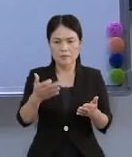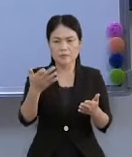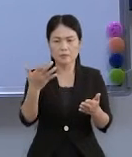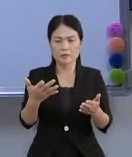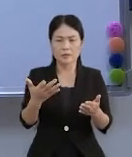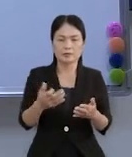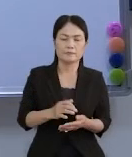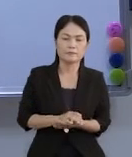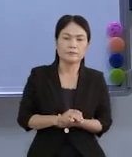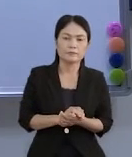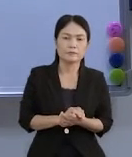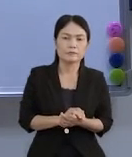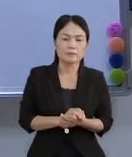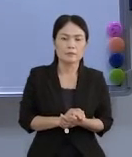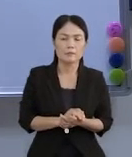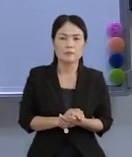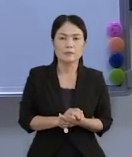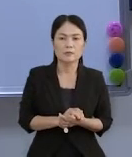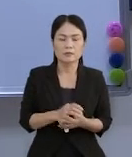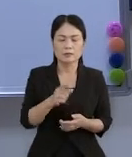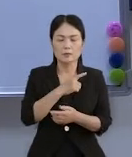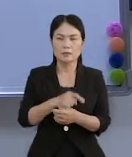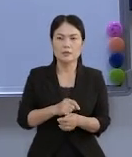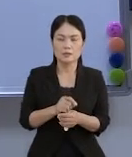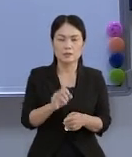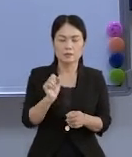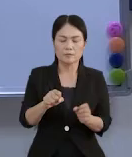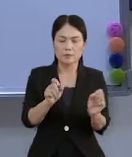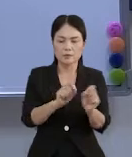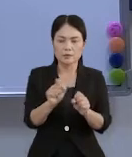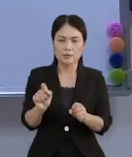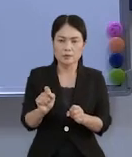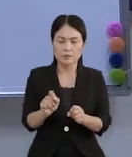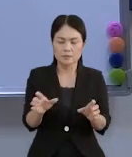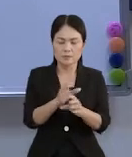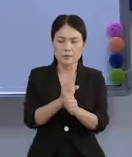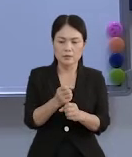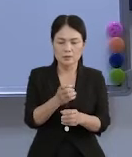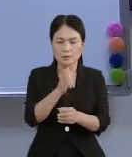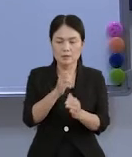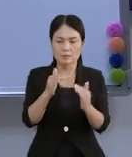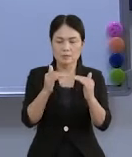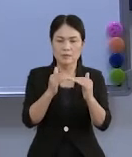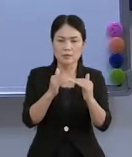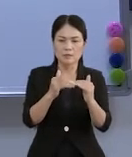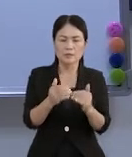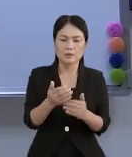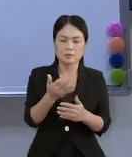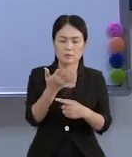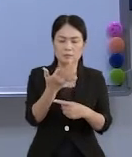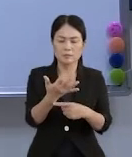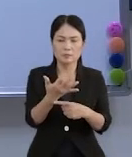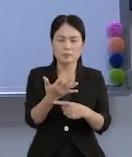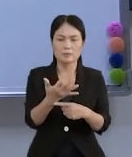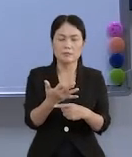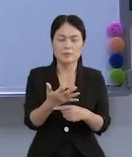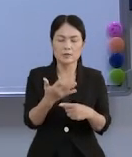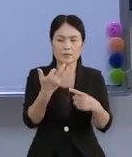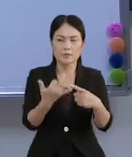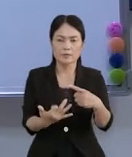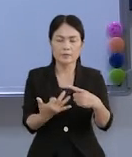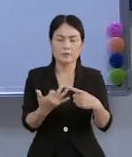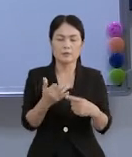bấy chậm này được chứ nấy dương ai sẽ xe bàn tháng nôm tiền ọt ní cứ xma nâng phạm bấy phía phạm